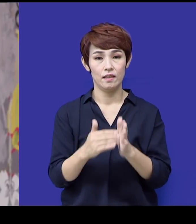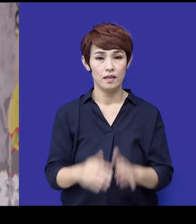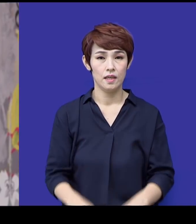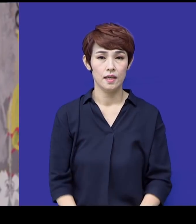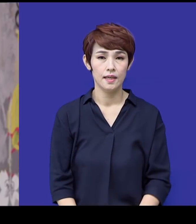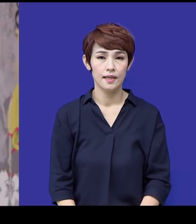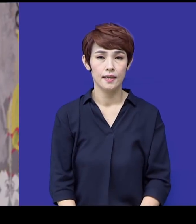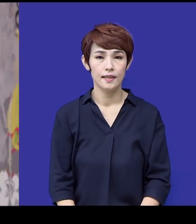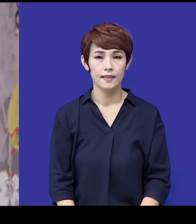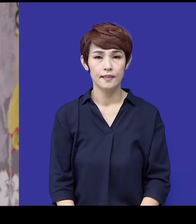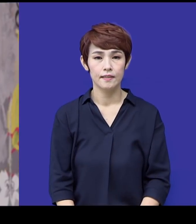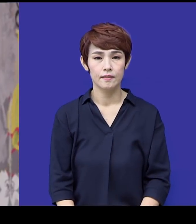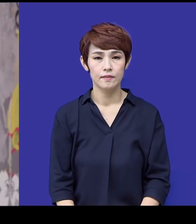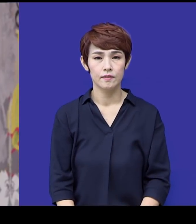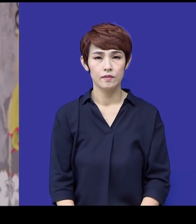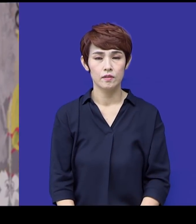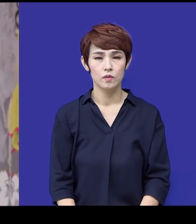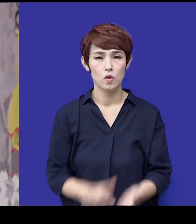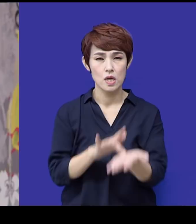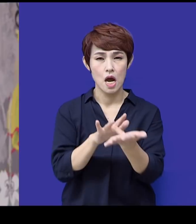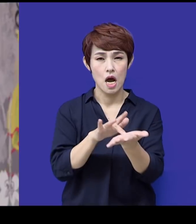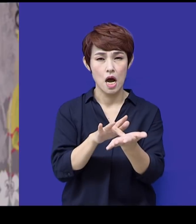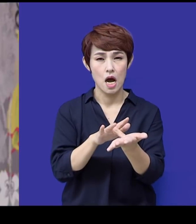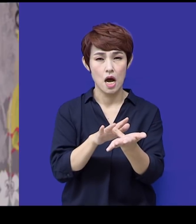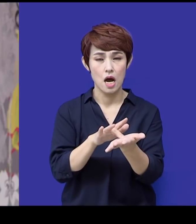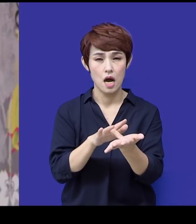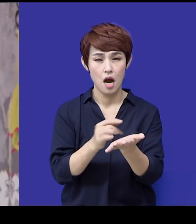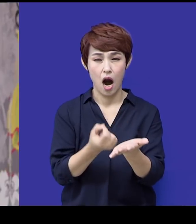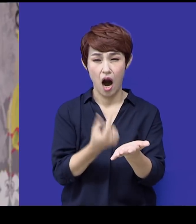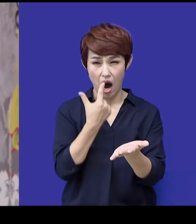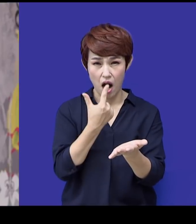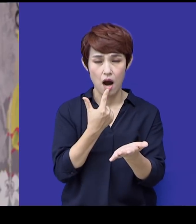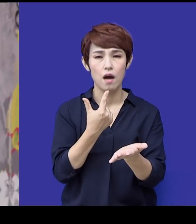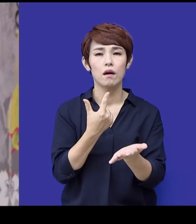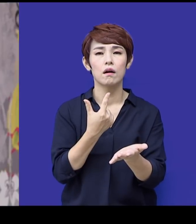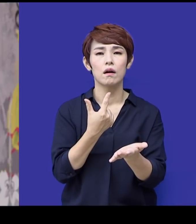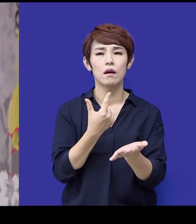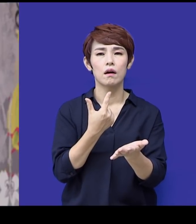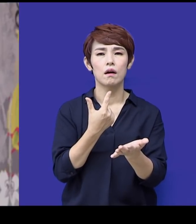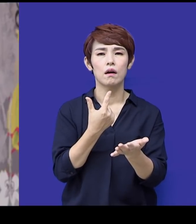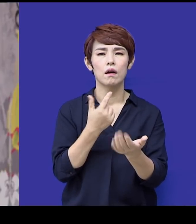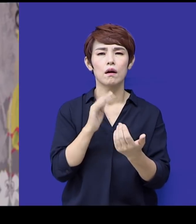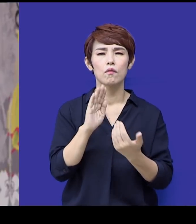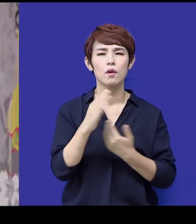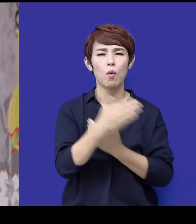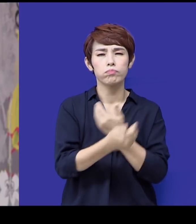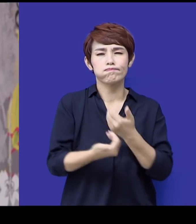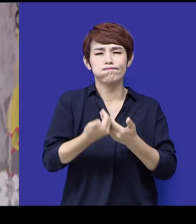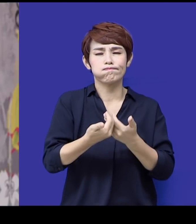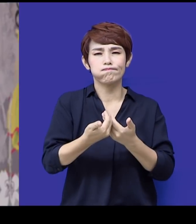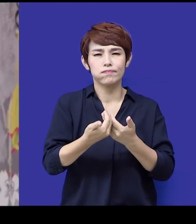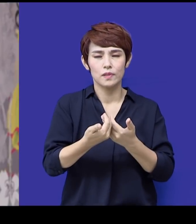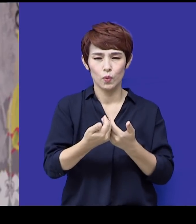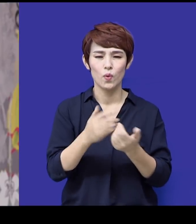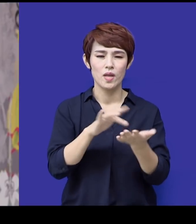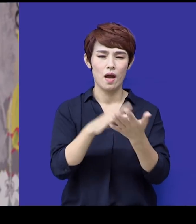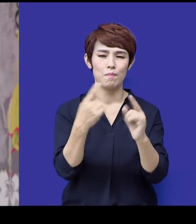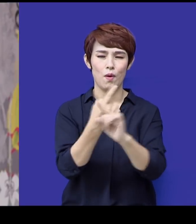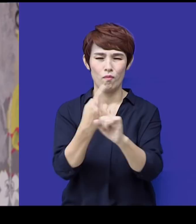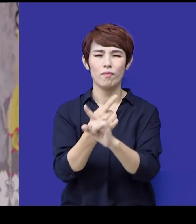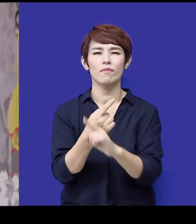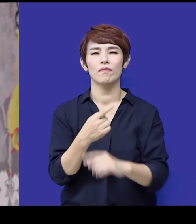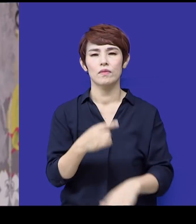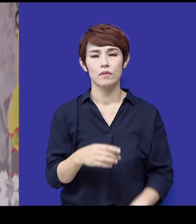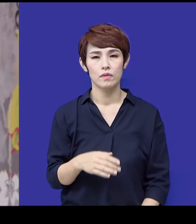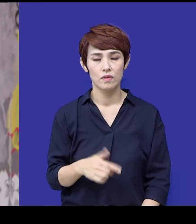또 약에 대한 부작용이 또 생겨서 또 약도 바꿔주면서 또 치료도 하고 또 그